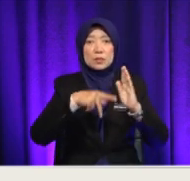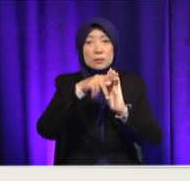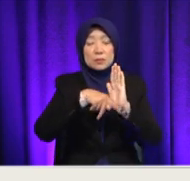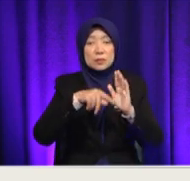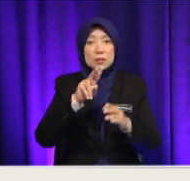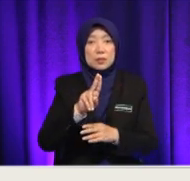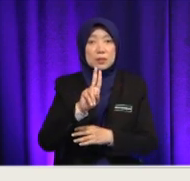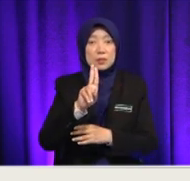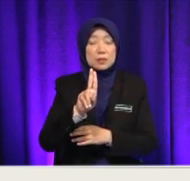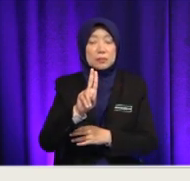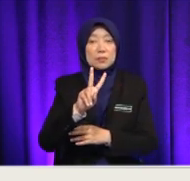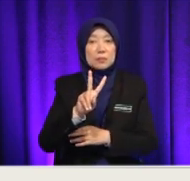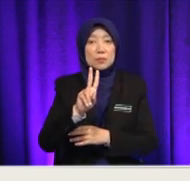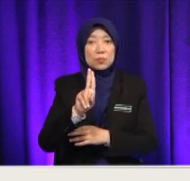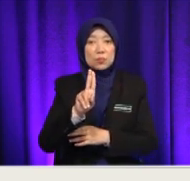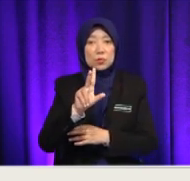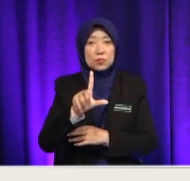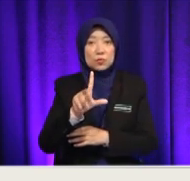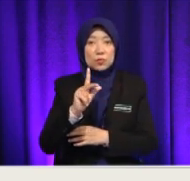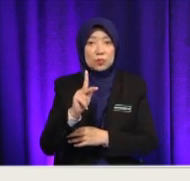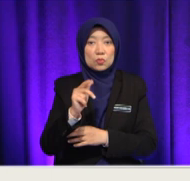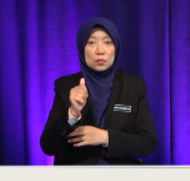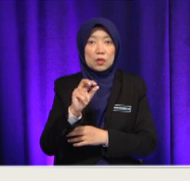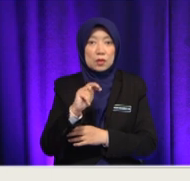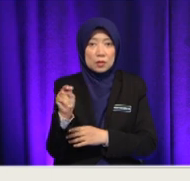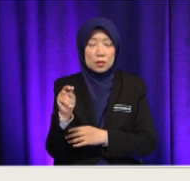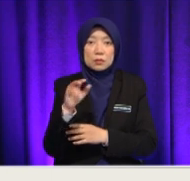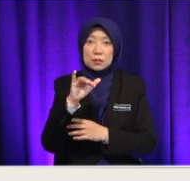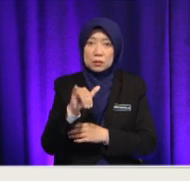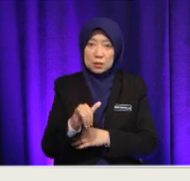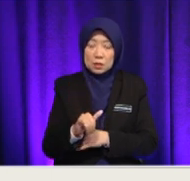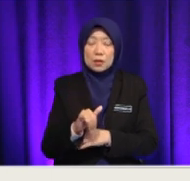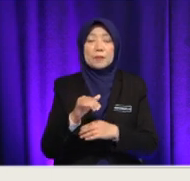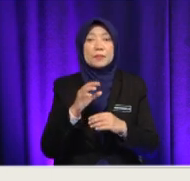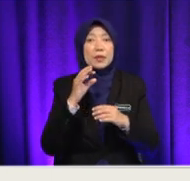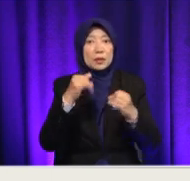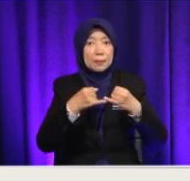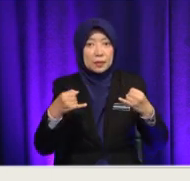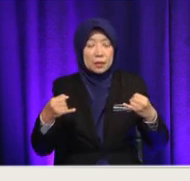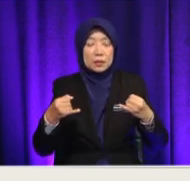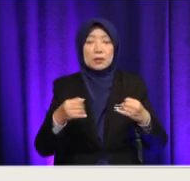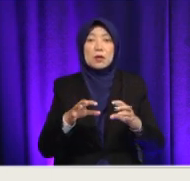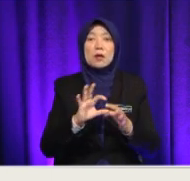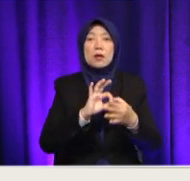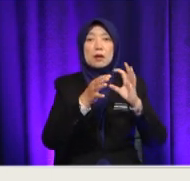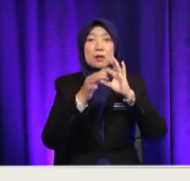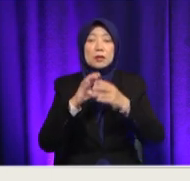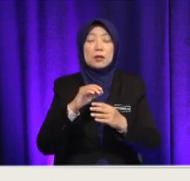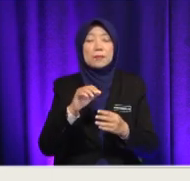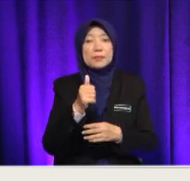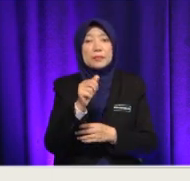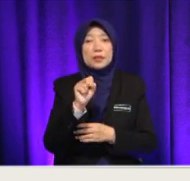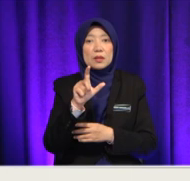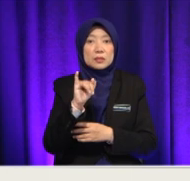ke dalam molekul polimer getah asli yang berbentuk rantai. Maka hasilnya adalah getah